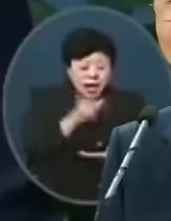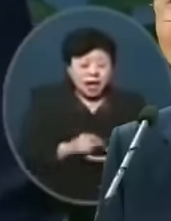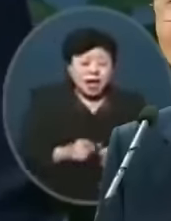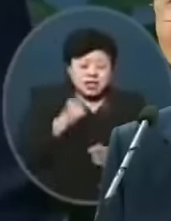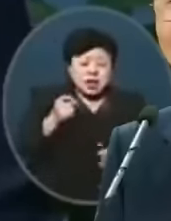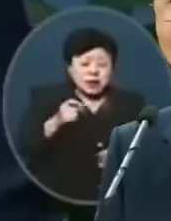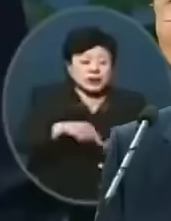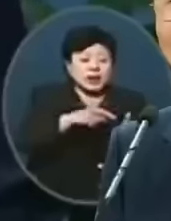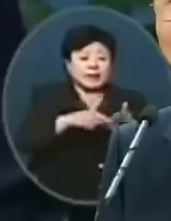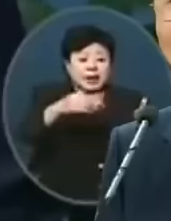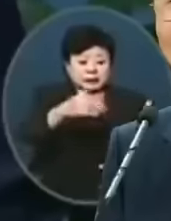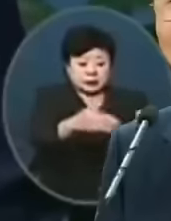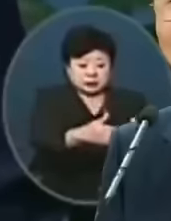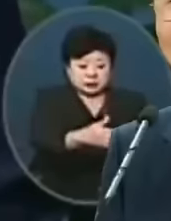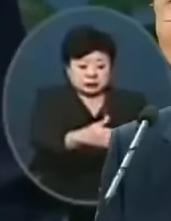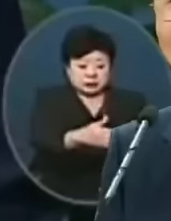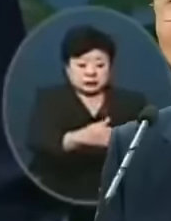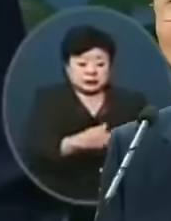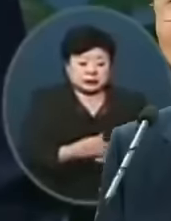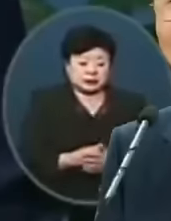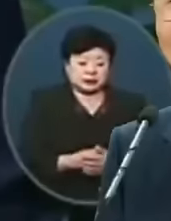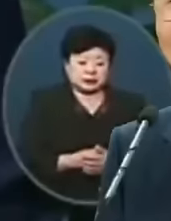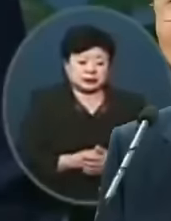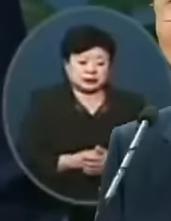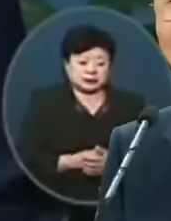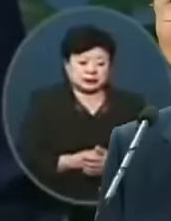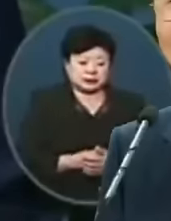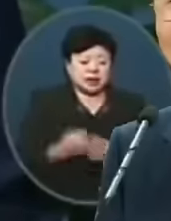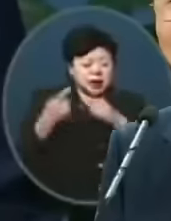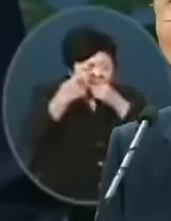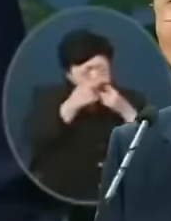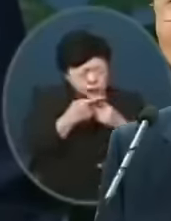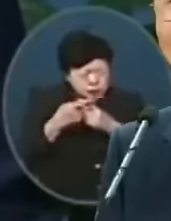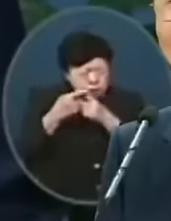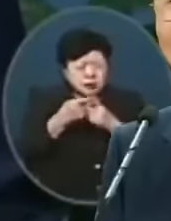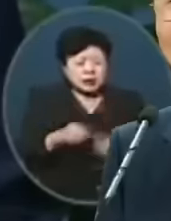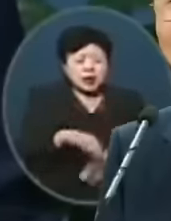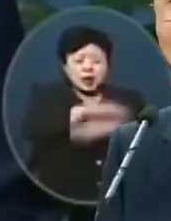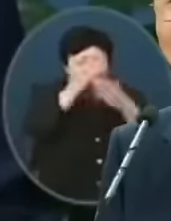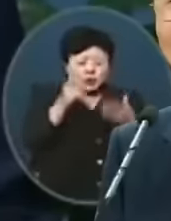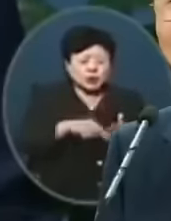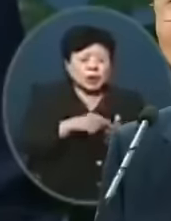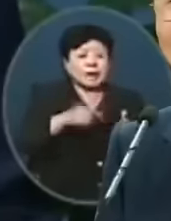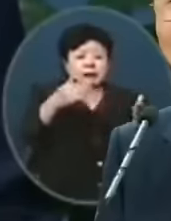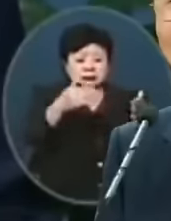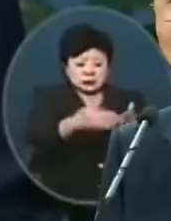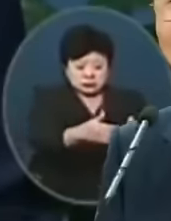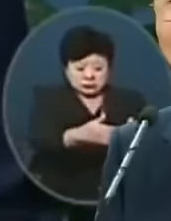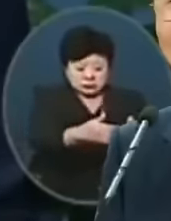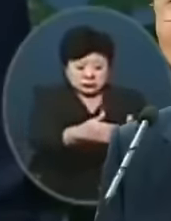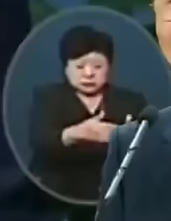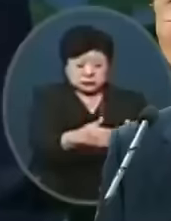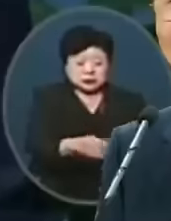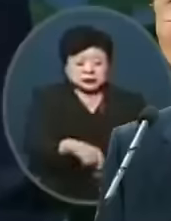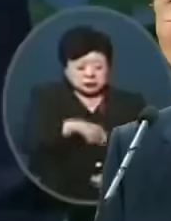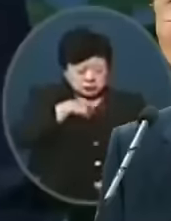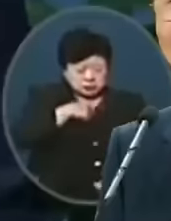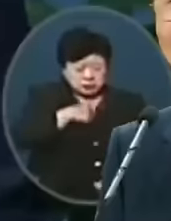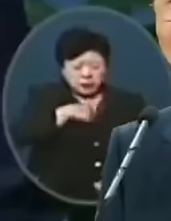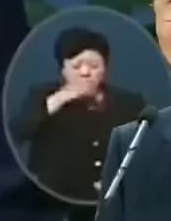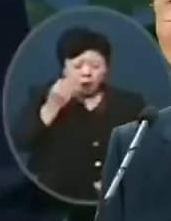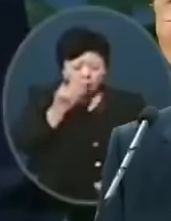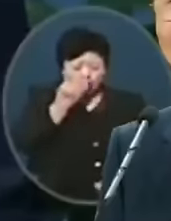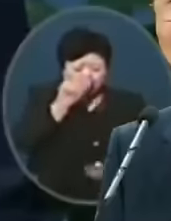영원히 청산해버린 것입니다. 모든 허물을 청산해버리고 의로움과